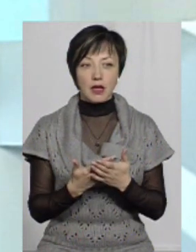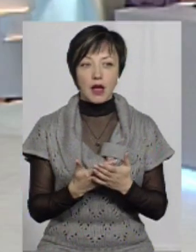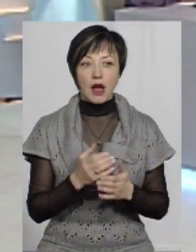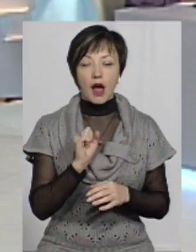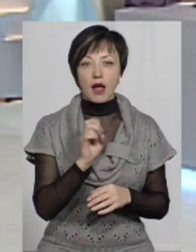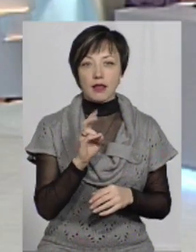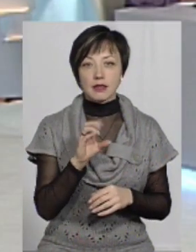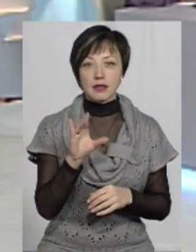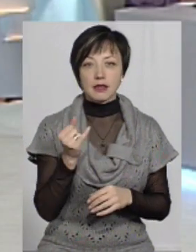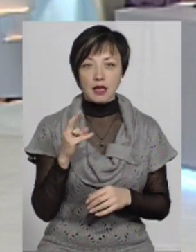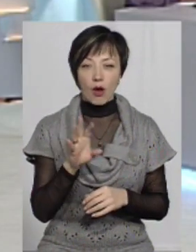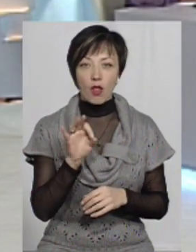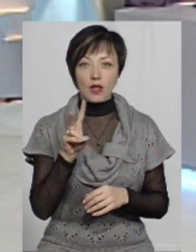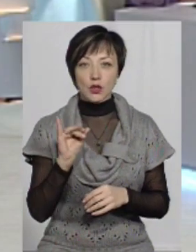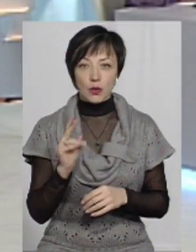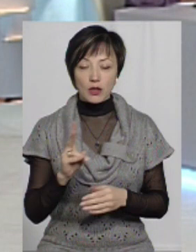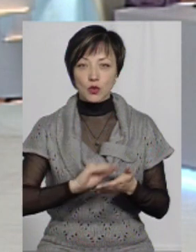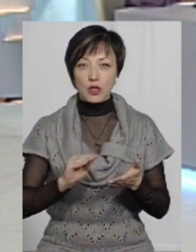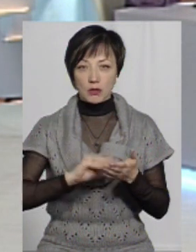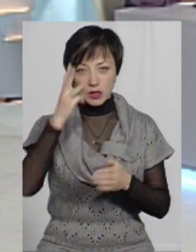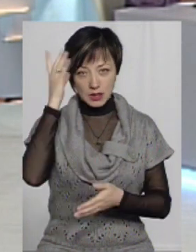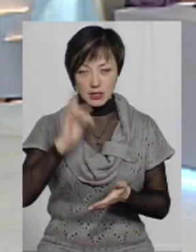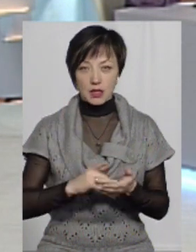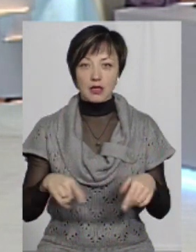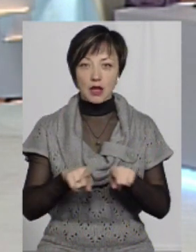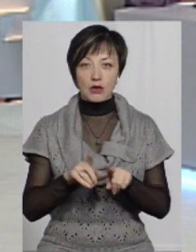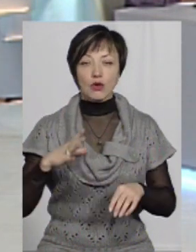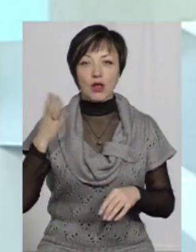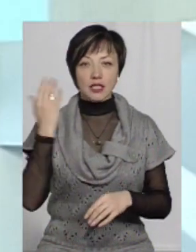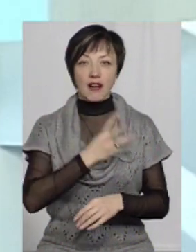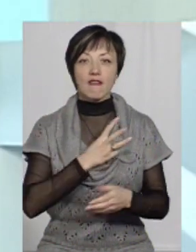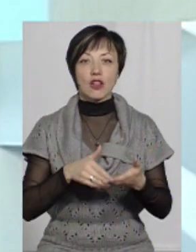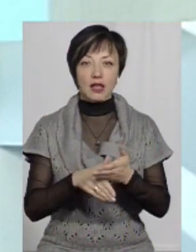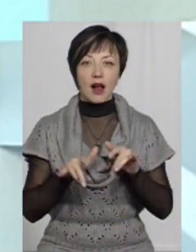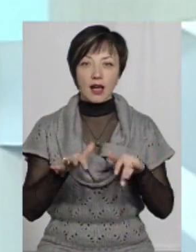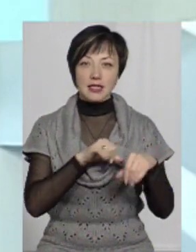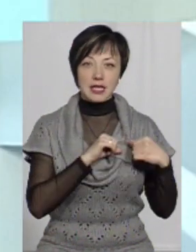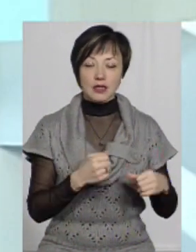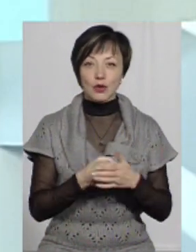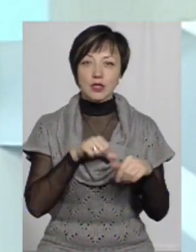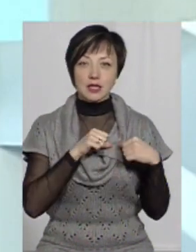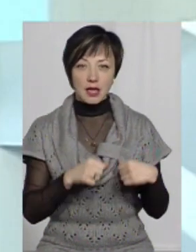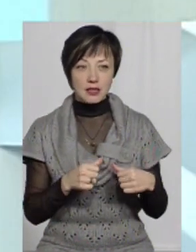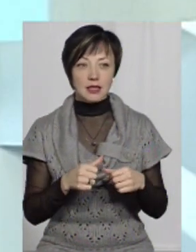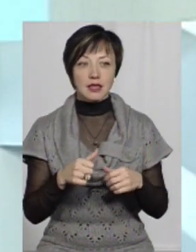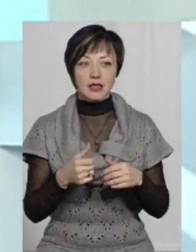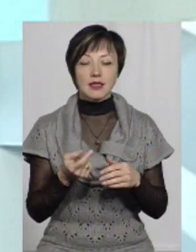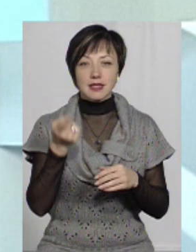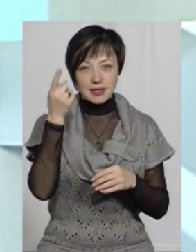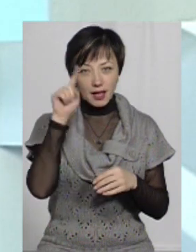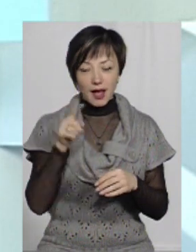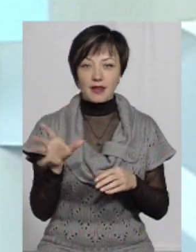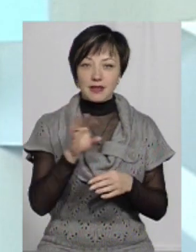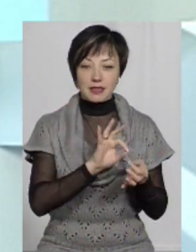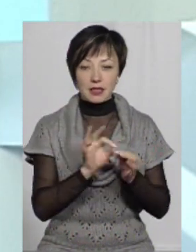Анастасія Олексюк, яка є журналісткою Поділля Центр, вона також колишня волонтерка акції «Серце до серця», вона з середини